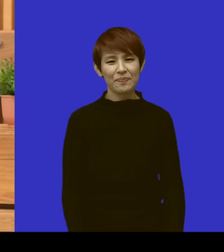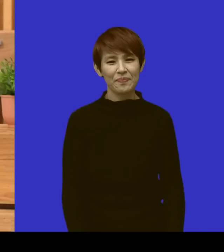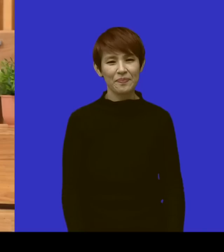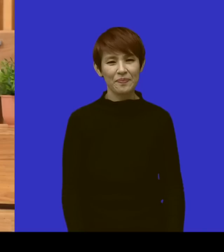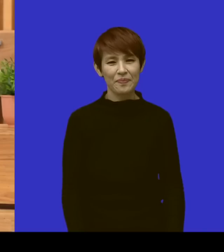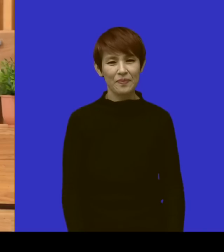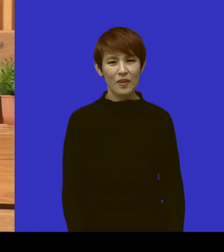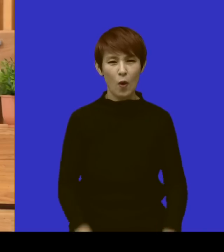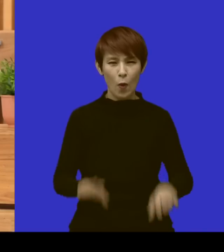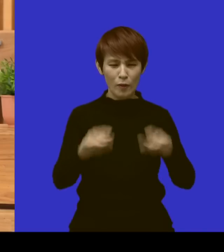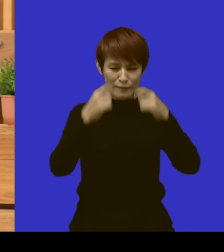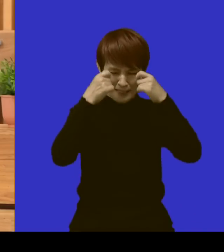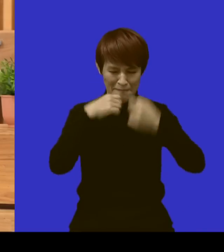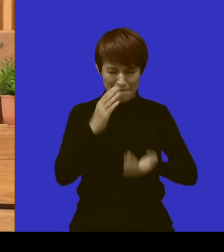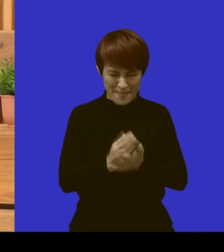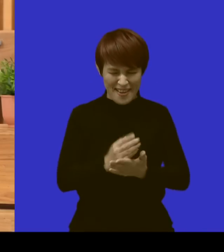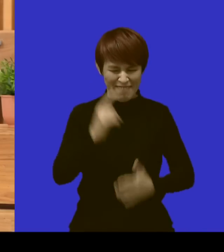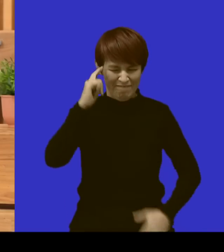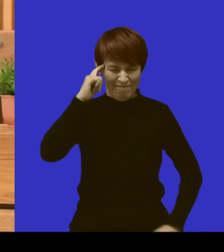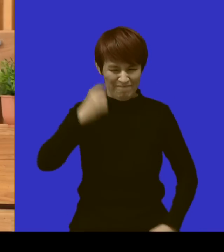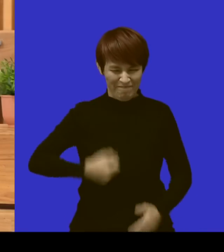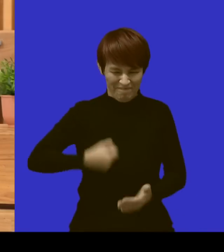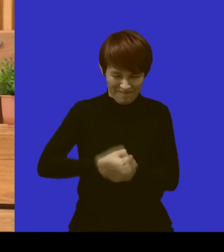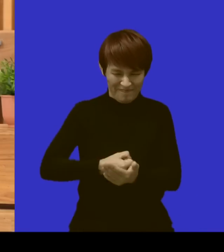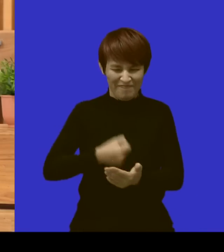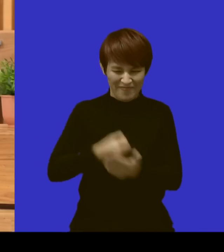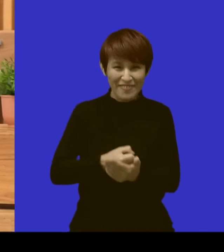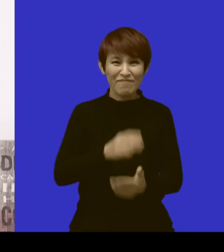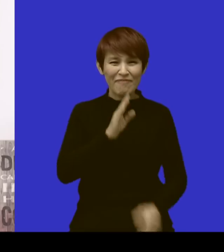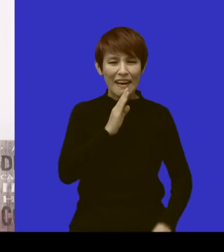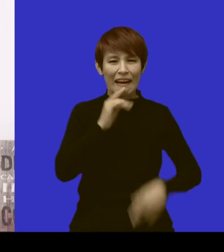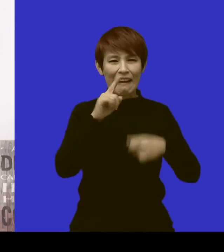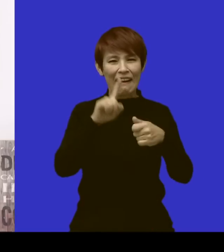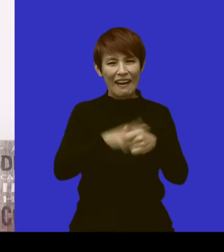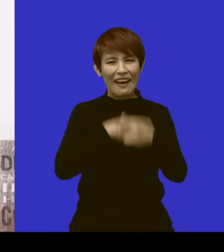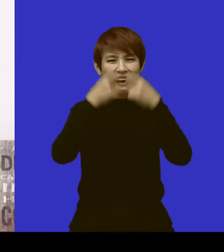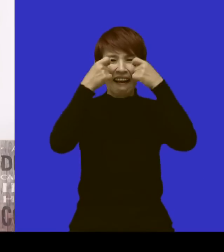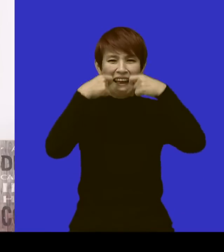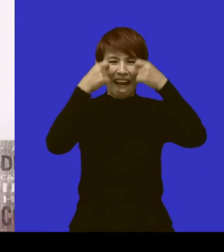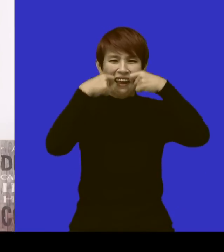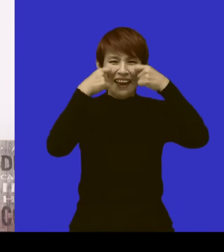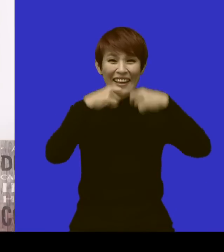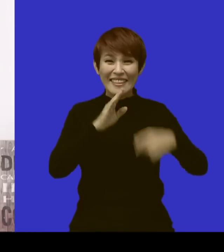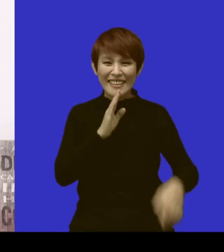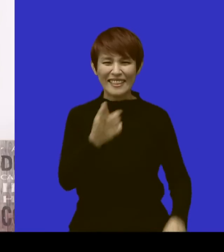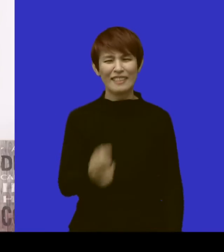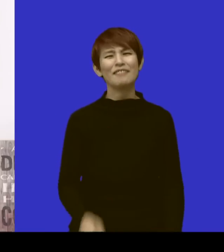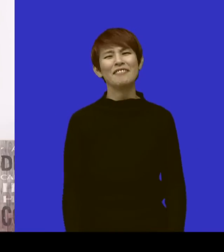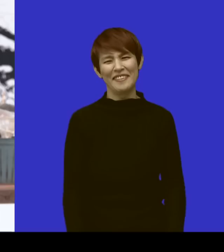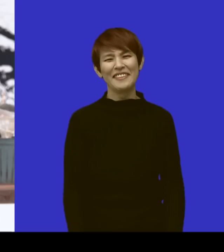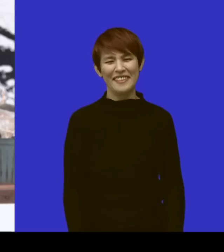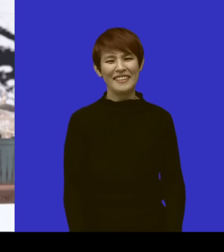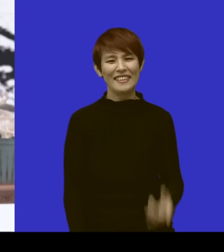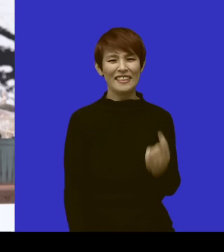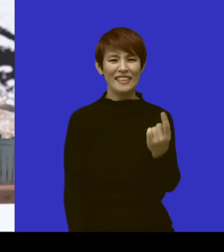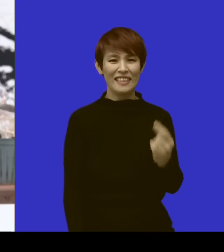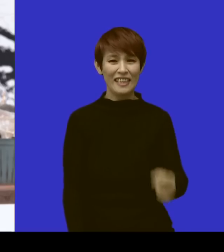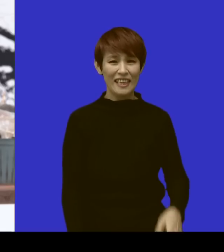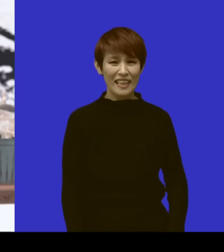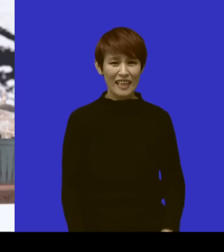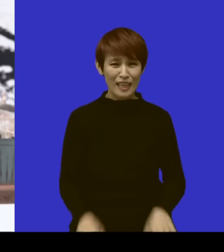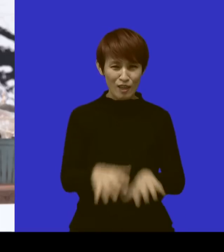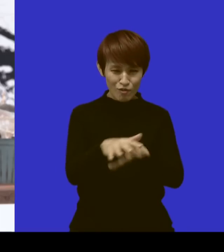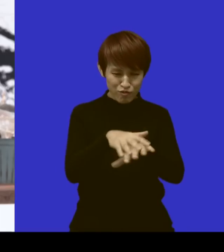나오시기 전에 오늘 절대 울지 말아야지 20번, 30번을 외쳤는데 저절로 눈물이 터지죠. 네. 그러게요. 네. 그러니까 지금